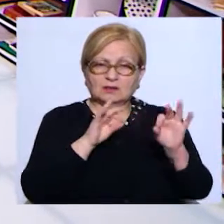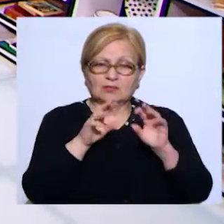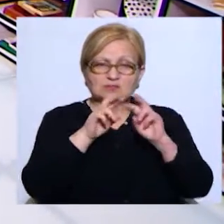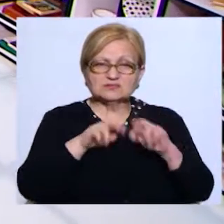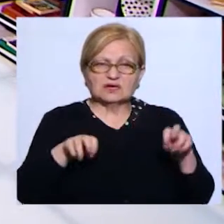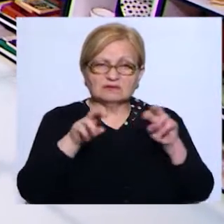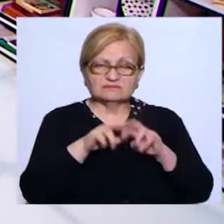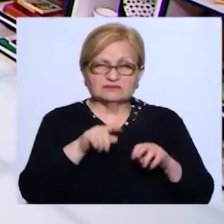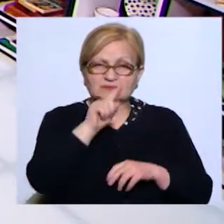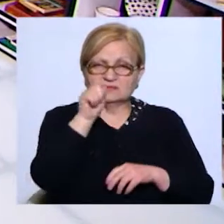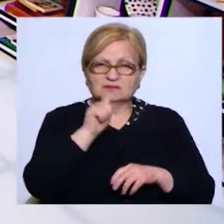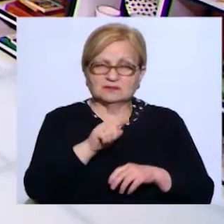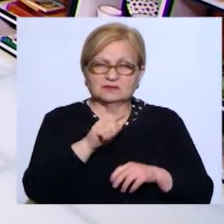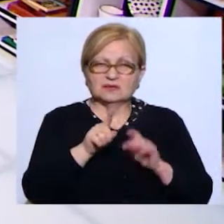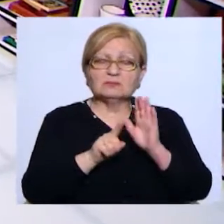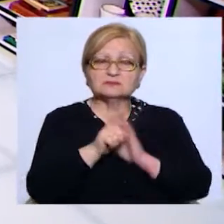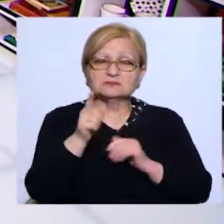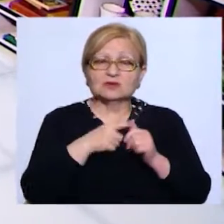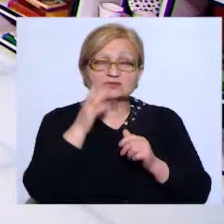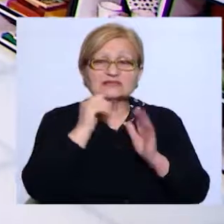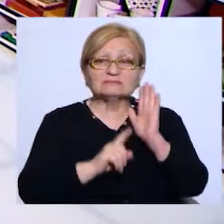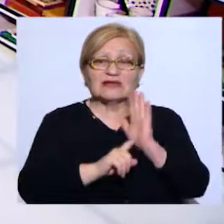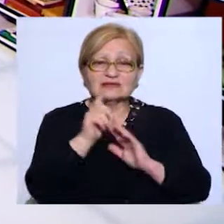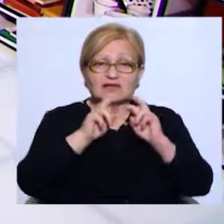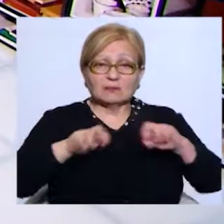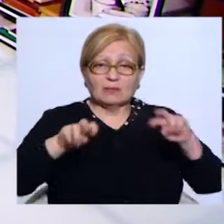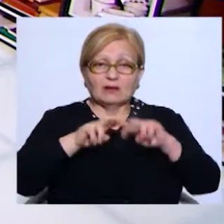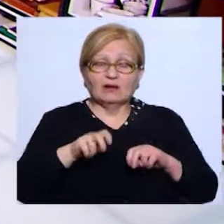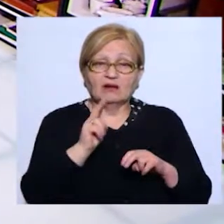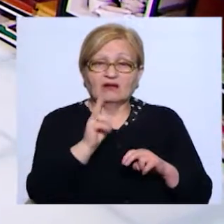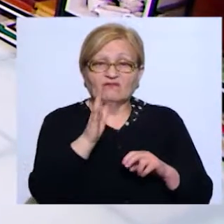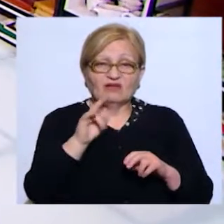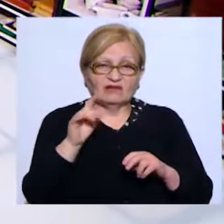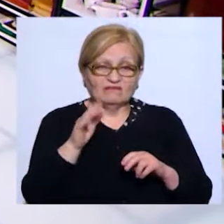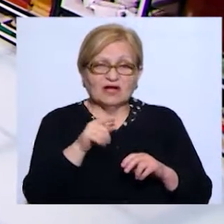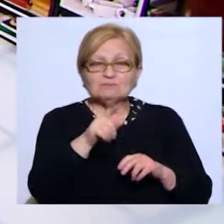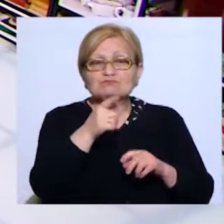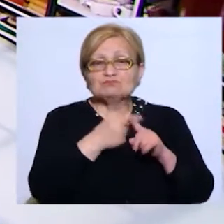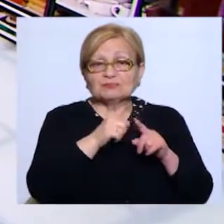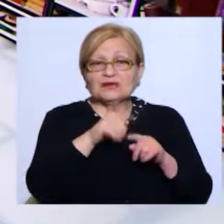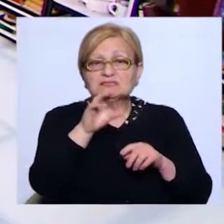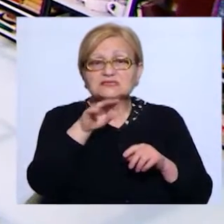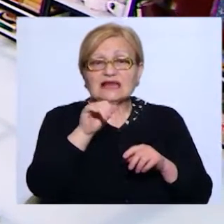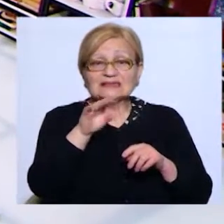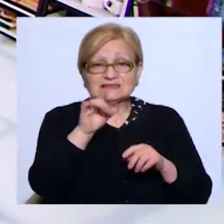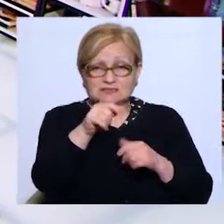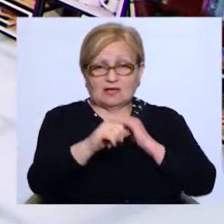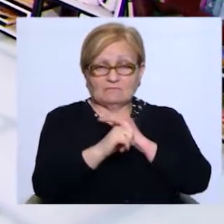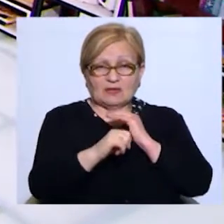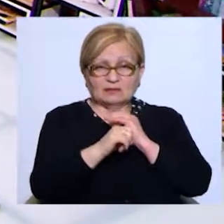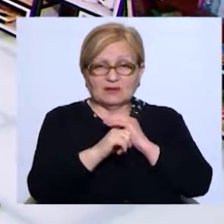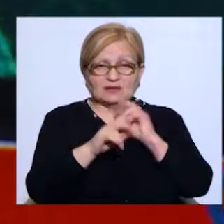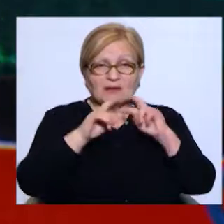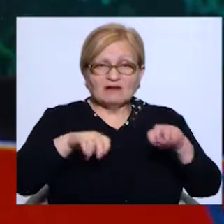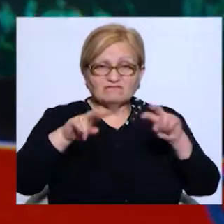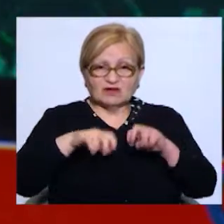საკვლევი საკითხი, როცა კვლევას ვიწყებთ, ხო? ანუ სტატისტიკა მე მეხმარება კვლევებისთვის, მონაცემების მოგროვება. ანუ ხო ვთქვით,